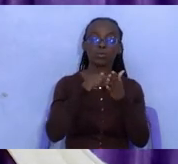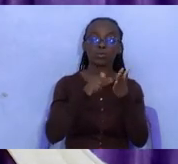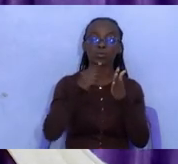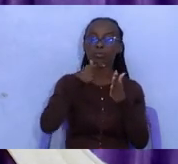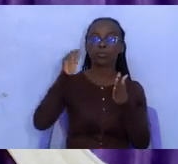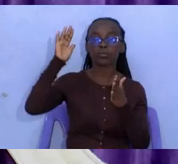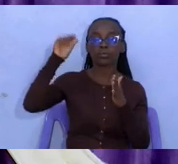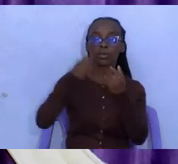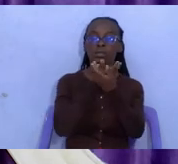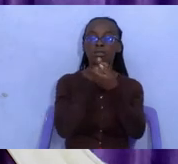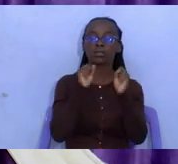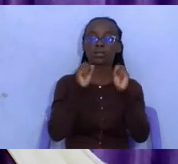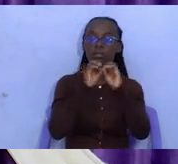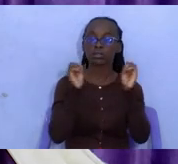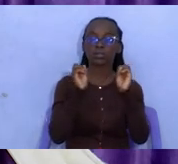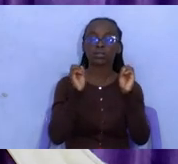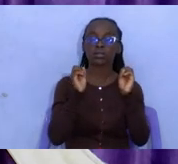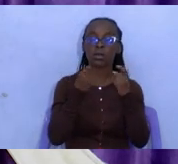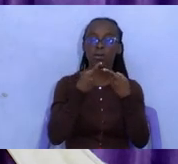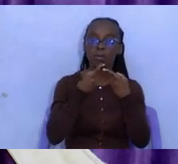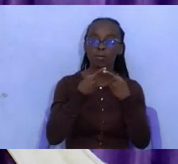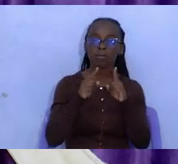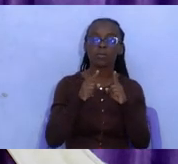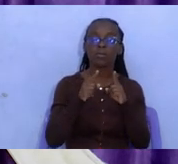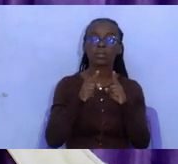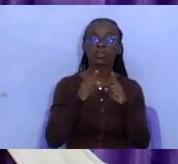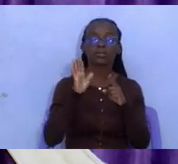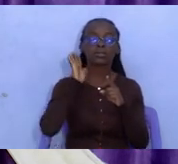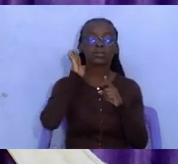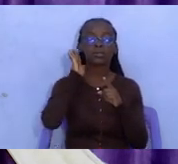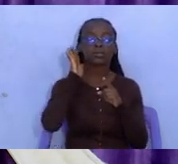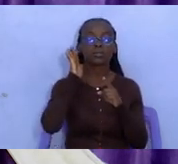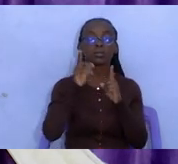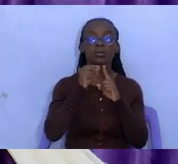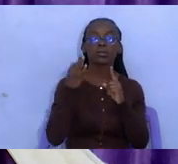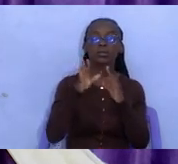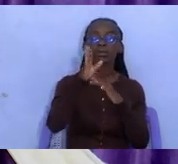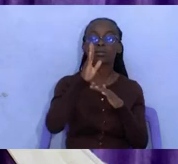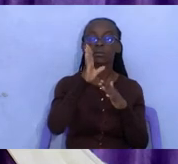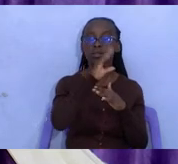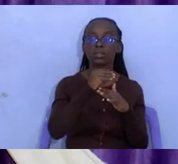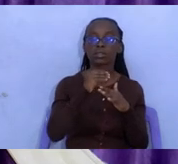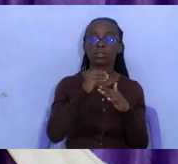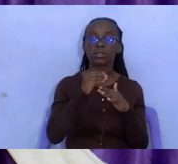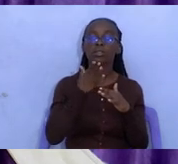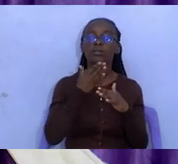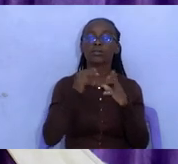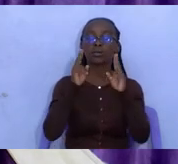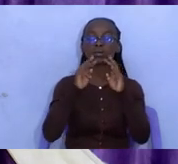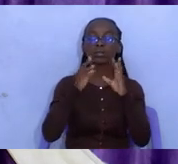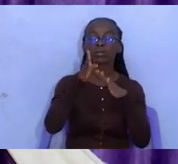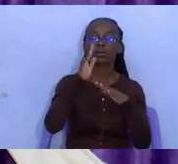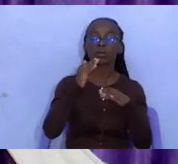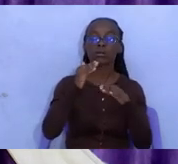saved. Lakini alikuwa amezisikia habari za Mungu, na akajitia nia ya kumtaka huyo Mungu aongezeke